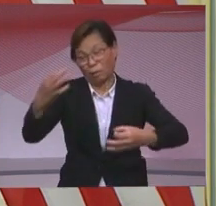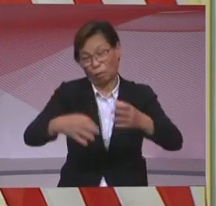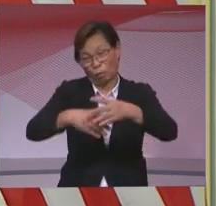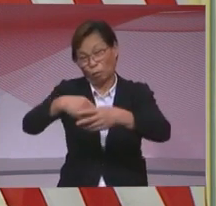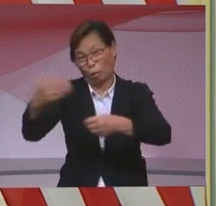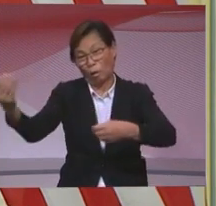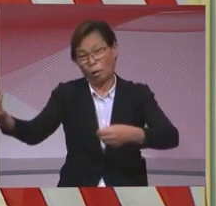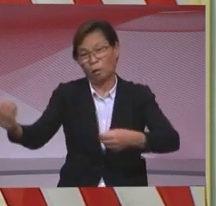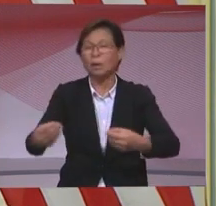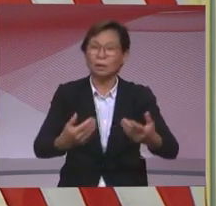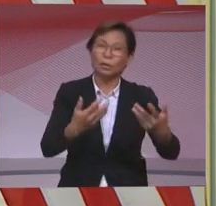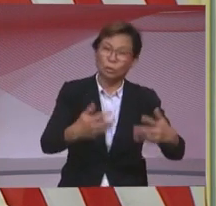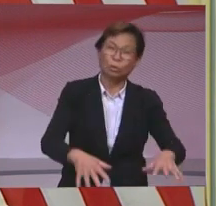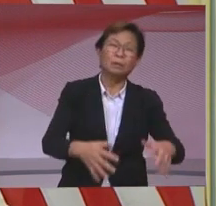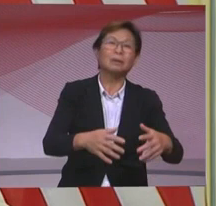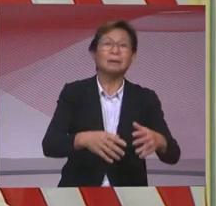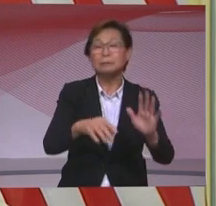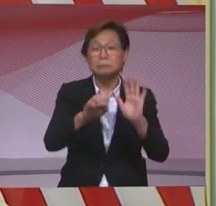walaupun mereka telah pun negatif.